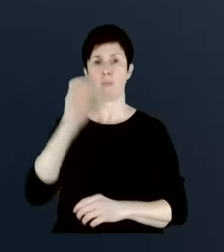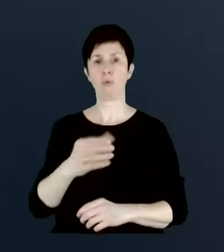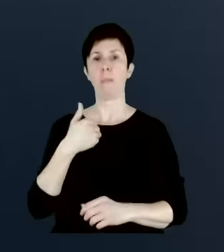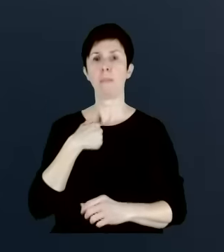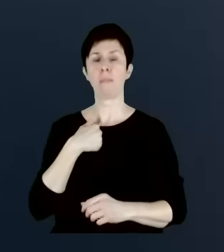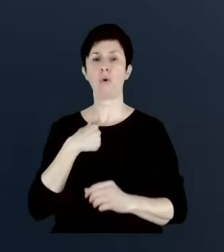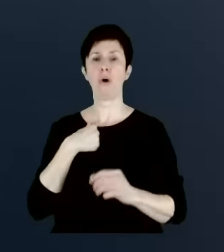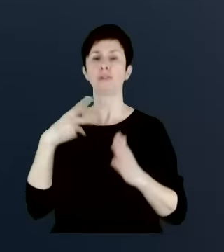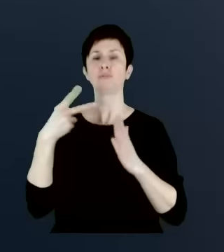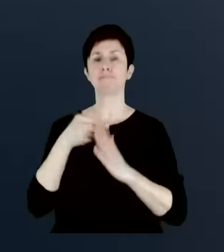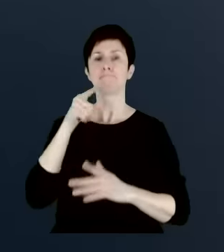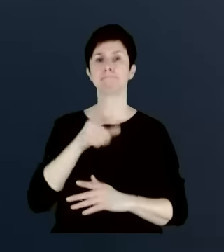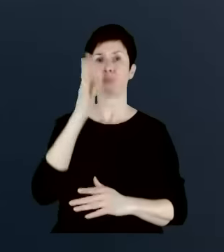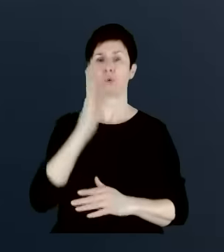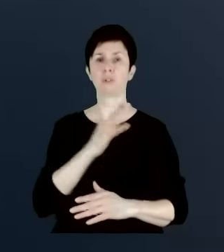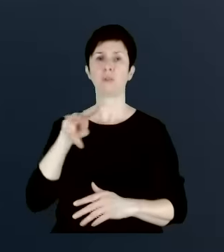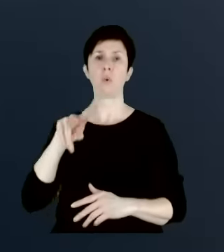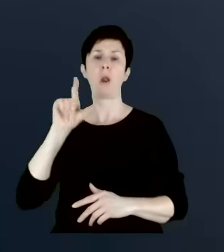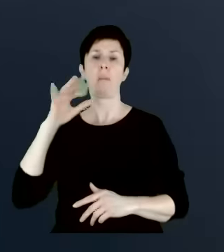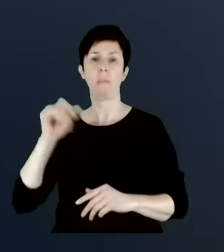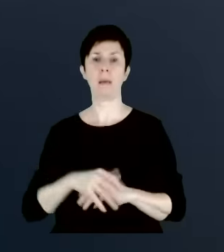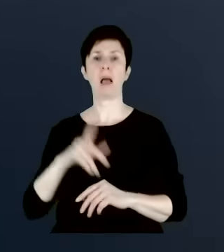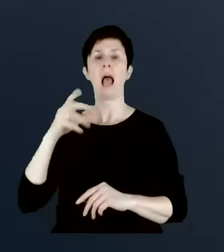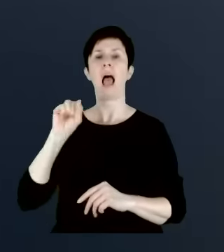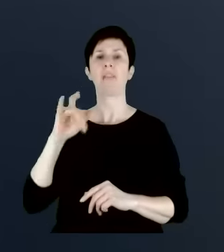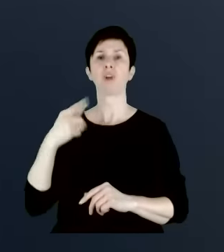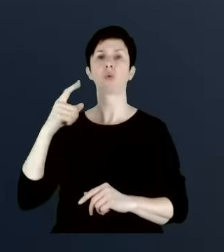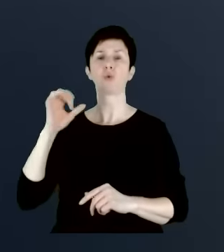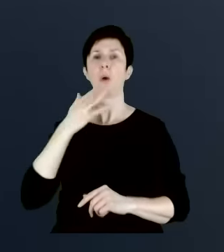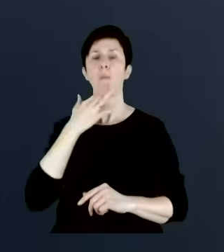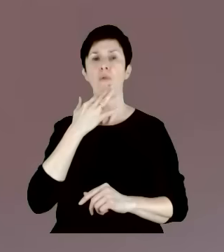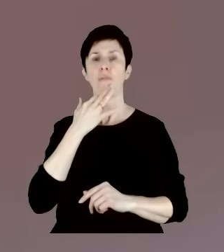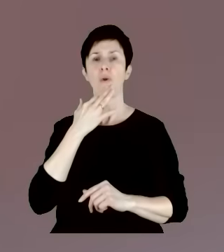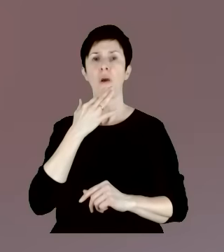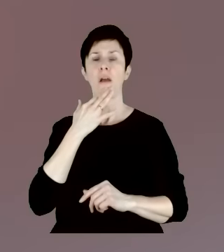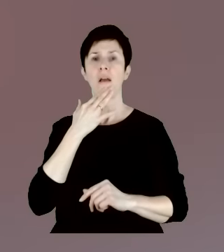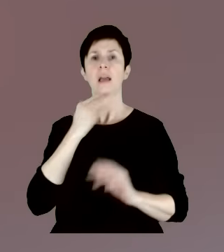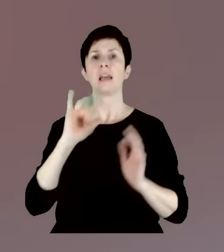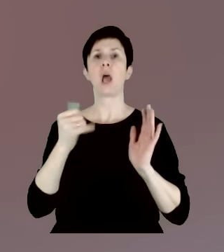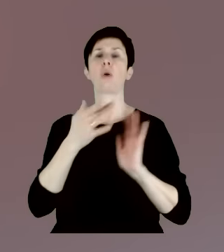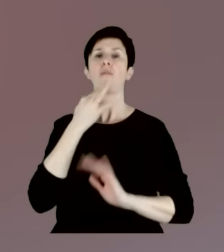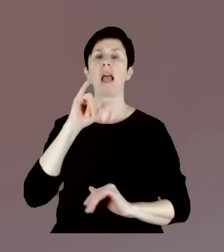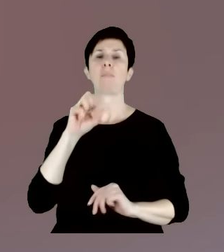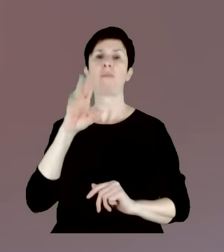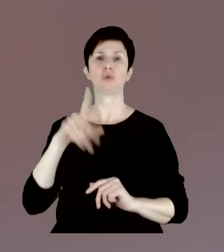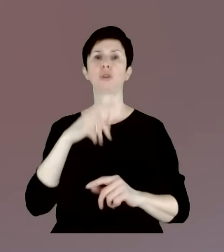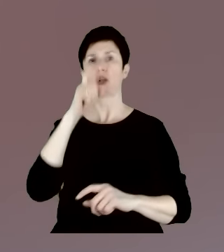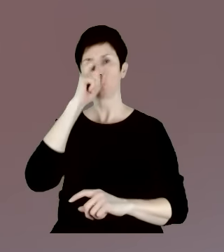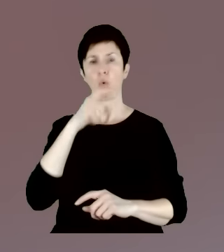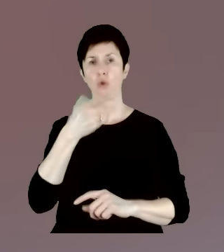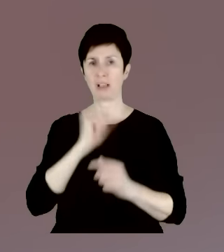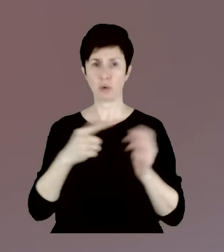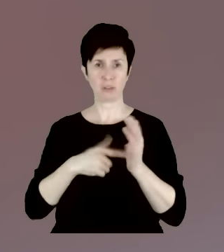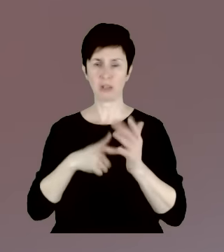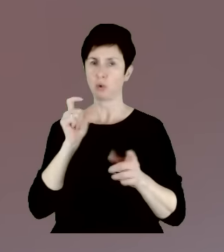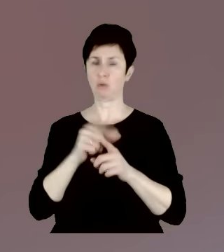Ulme. W liście do zebranych prezydent Andrzej Duda przywołał słowa świętego Jana Pawła II, że zło nie będzie miało ostatniego słowa. Prezydent napisał